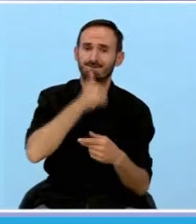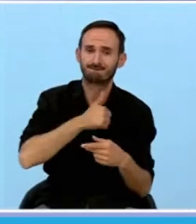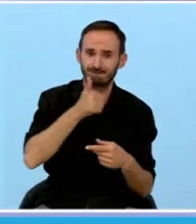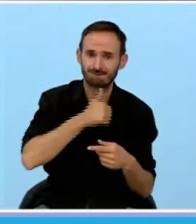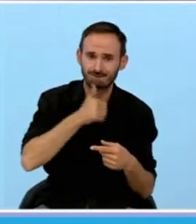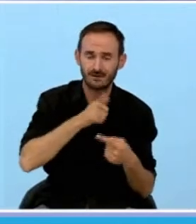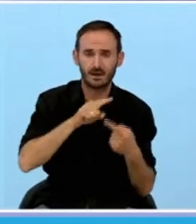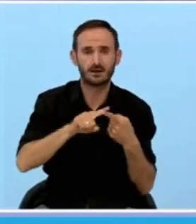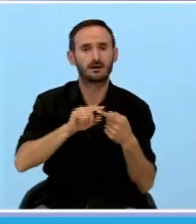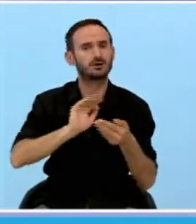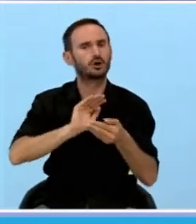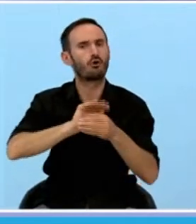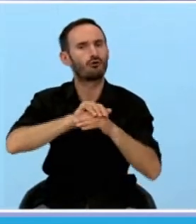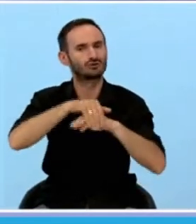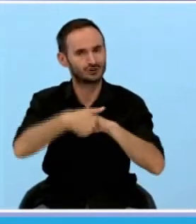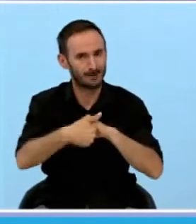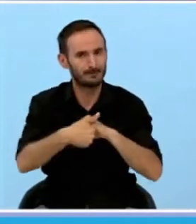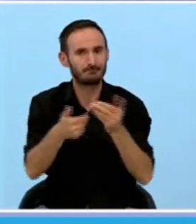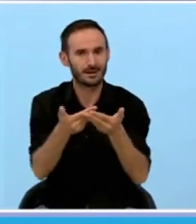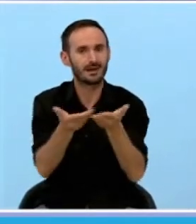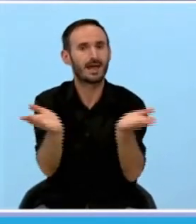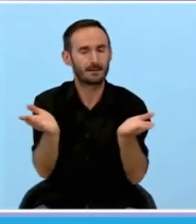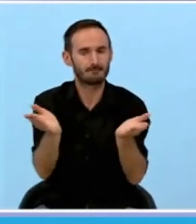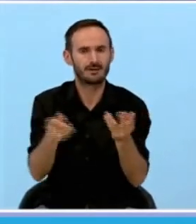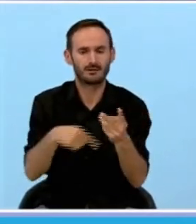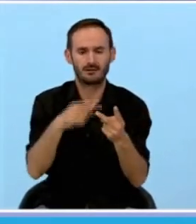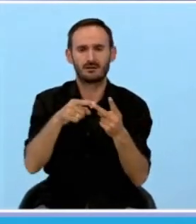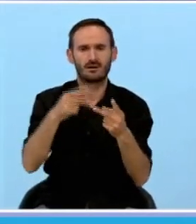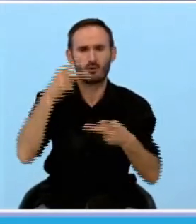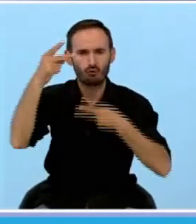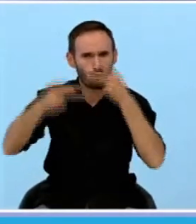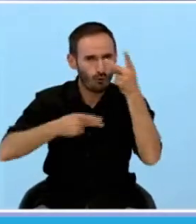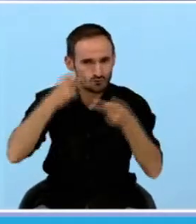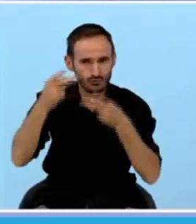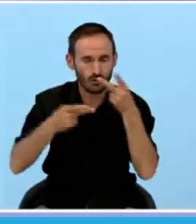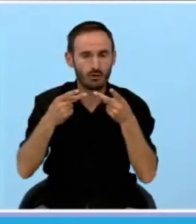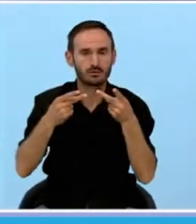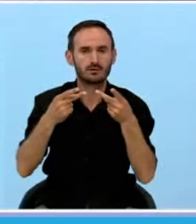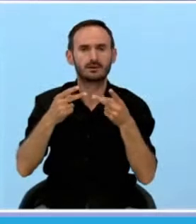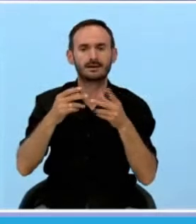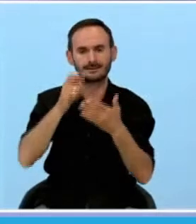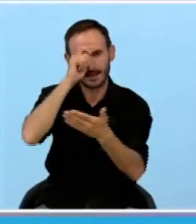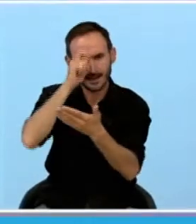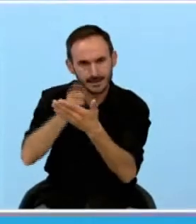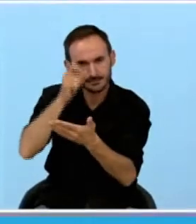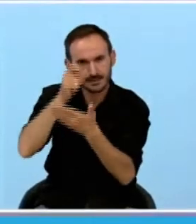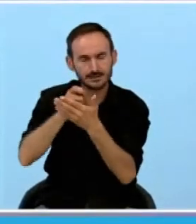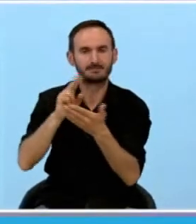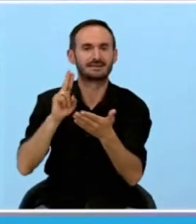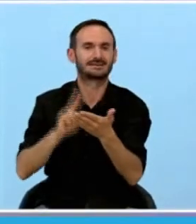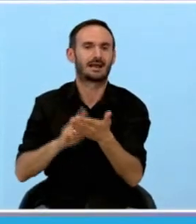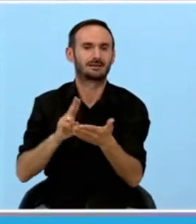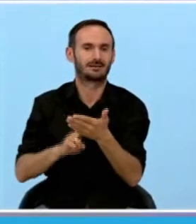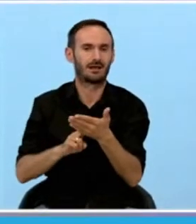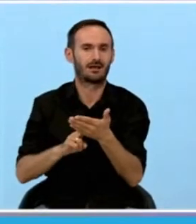edhe ofrimin e shërbimeve, edhe të mbikëqyrjes dhe kontrollës së zbatimit dhe respektimit tyre drejtave. E